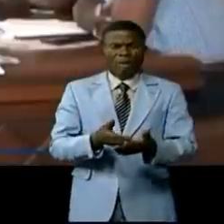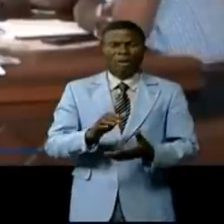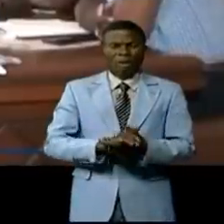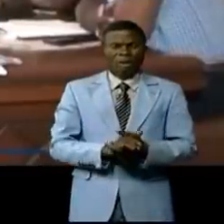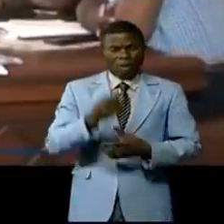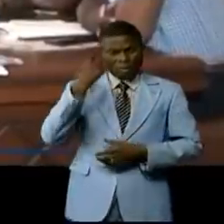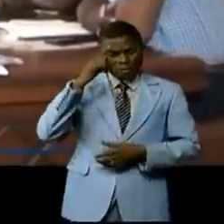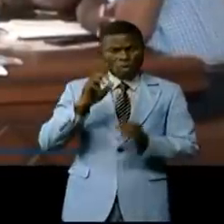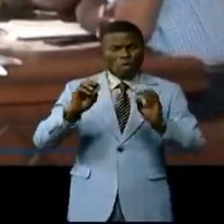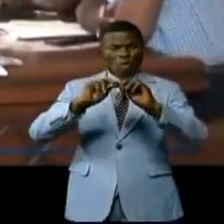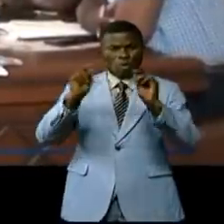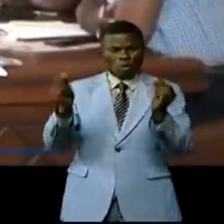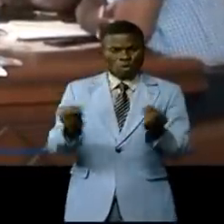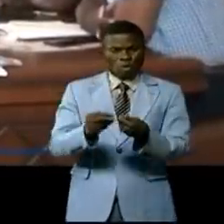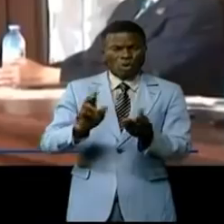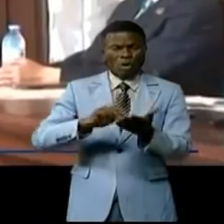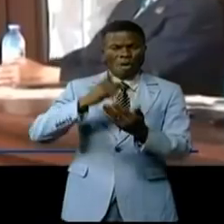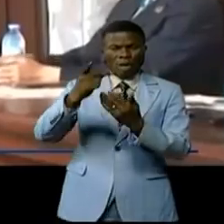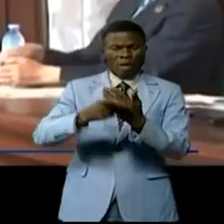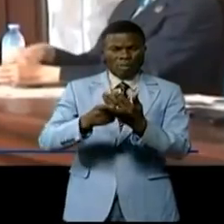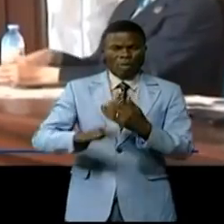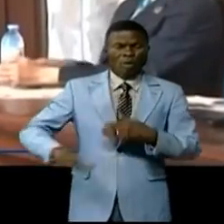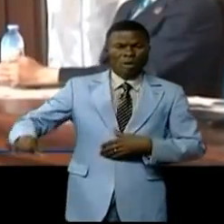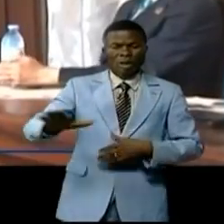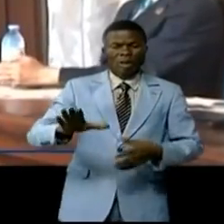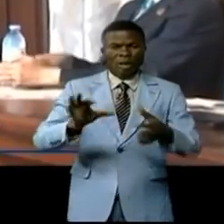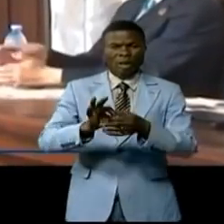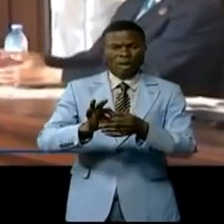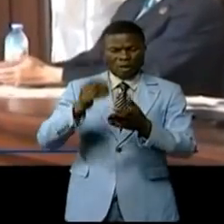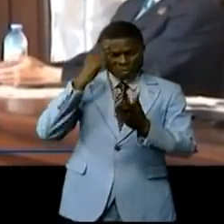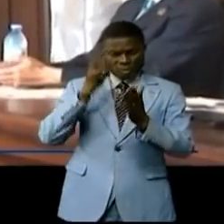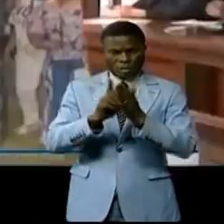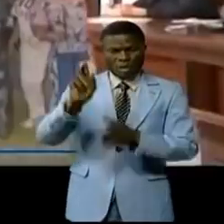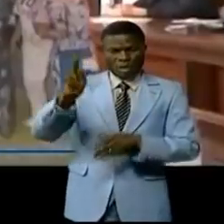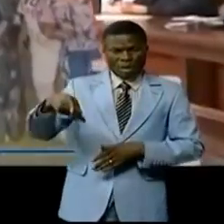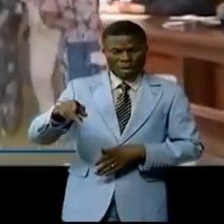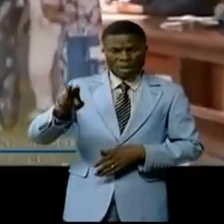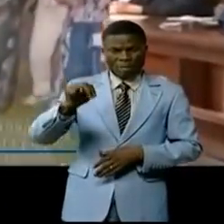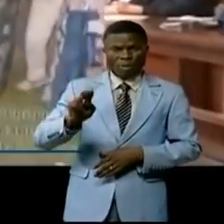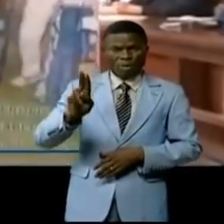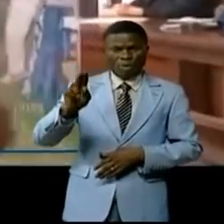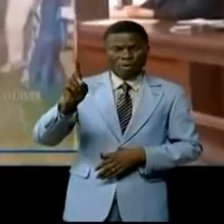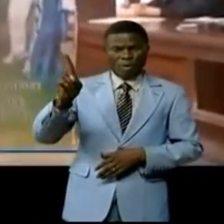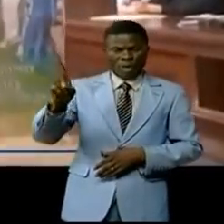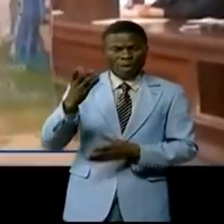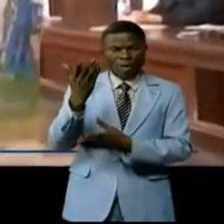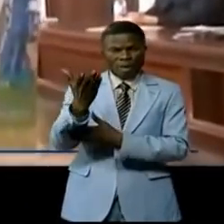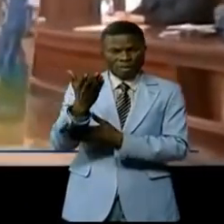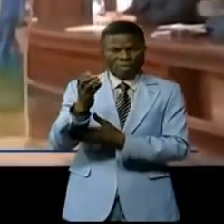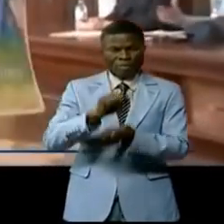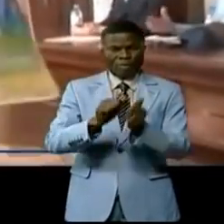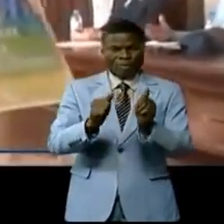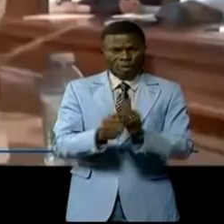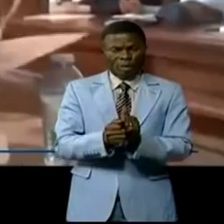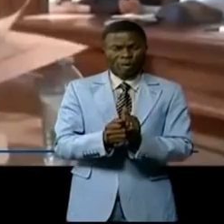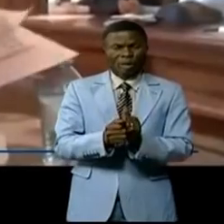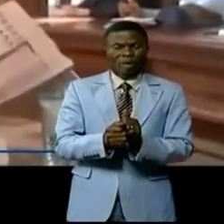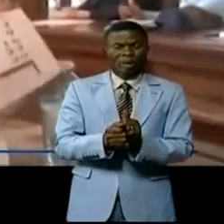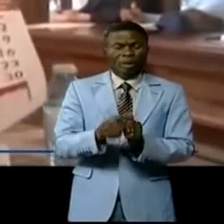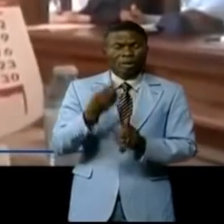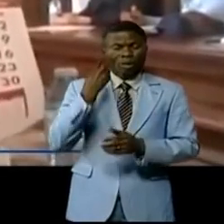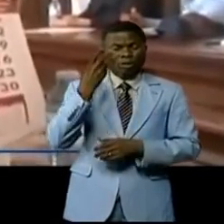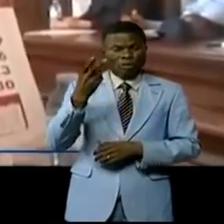à la délégation du programme des Nations Unies pour le développement, le numéro 1 du Haut-Tulé évoque la question de RED+, visant